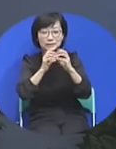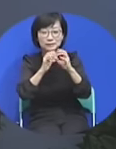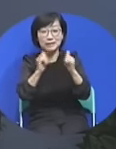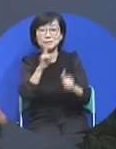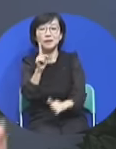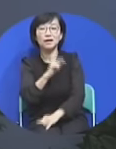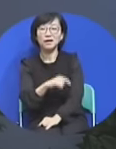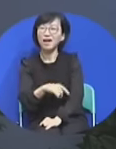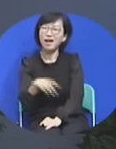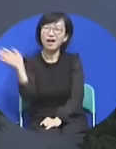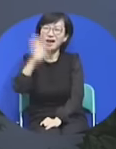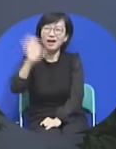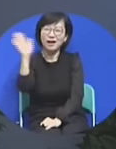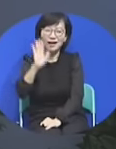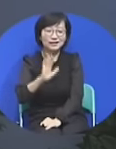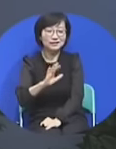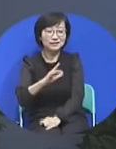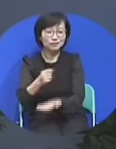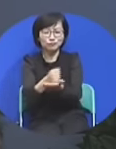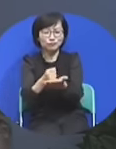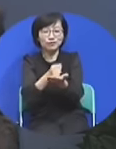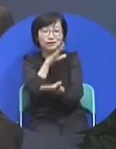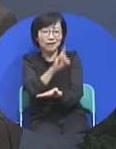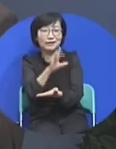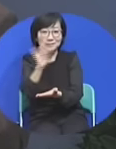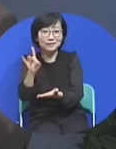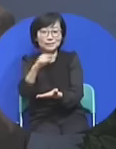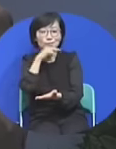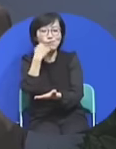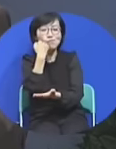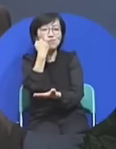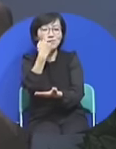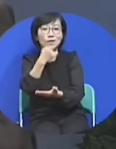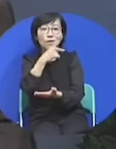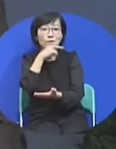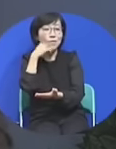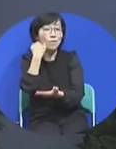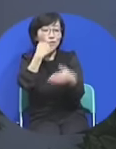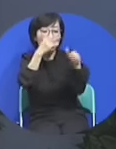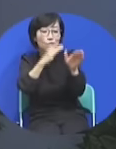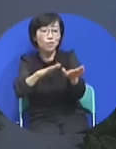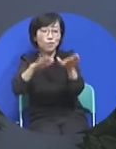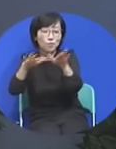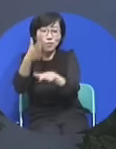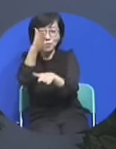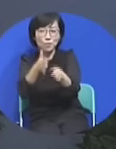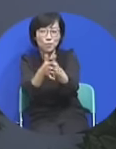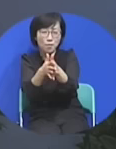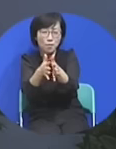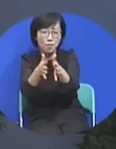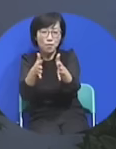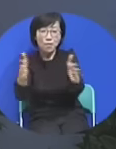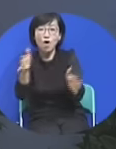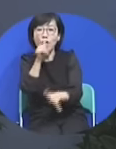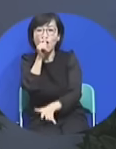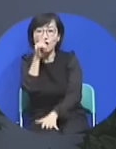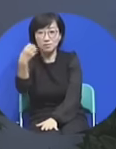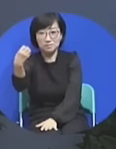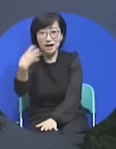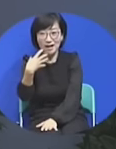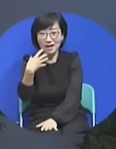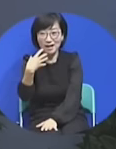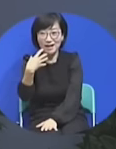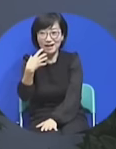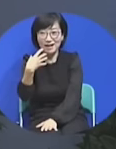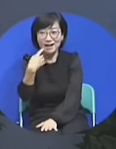that oftentimes or sometimes that happens. 홍해가 간혹 갈라진 증거들을 애굽이 됐어요. Because there are a